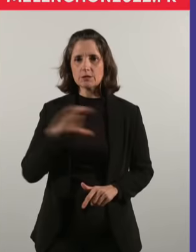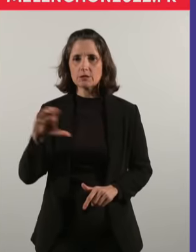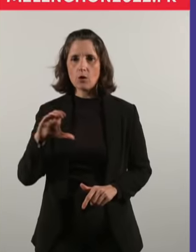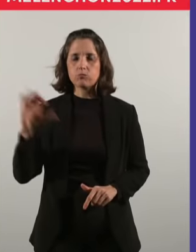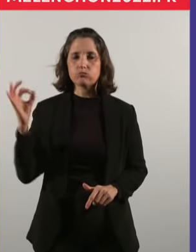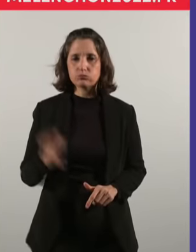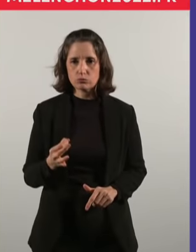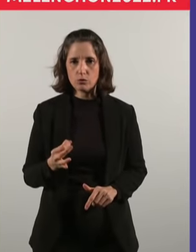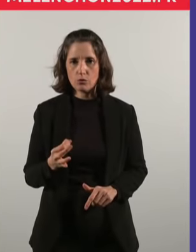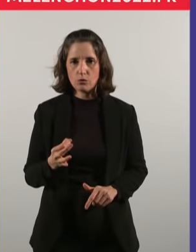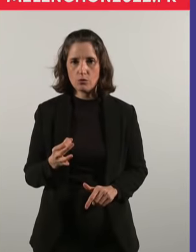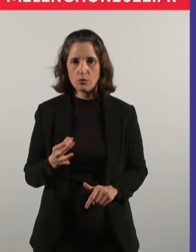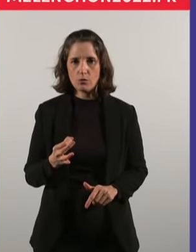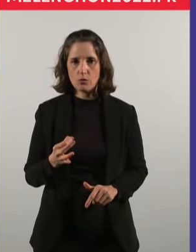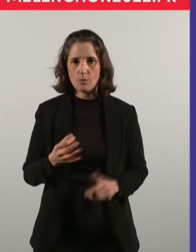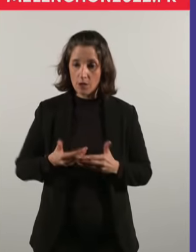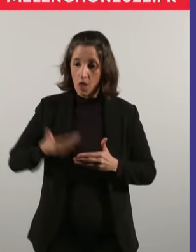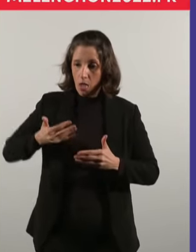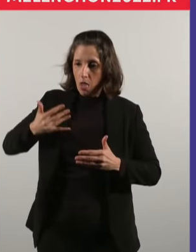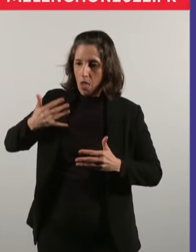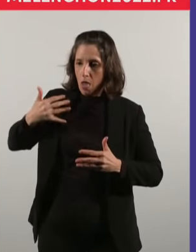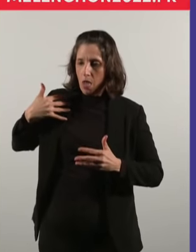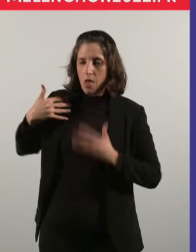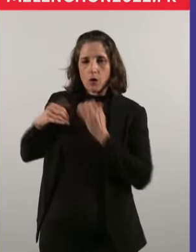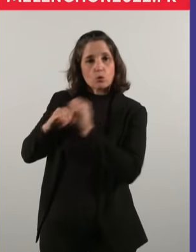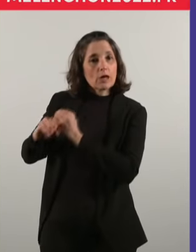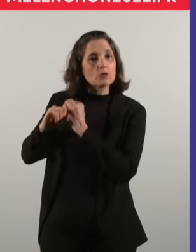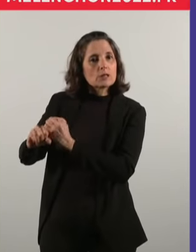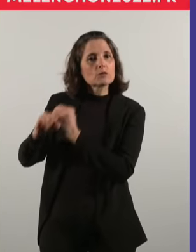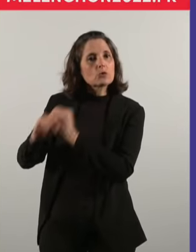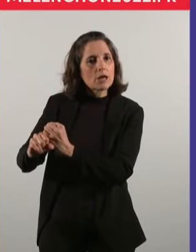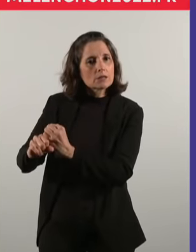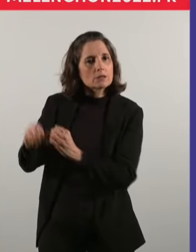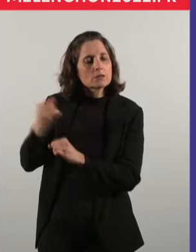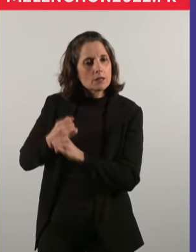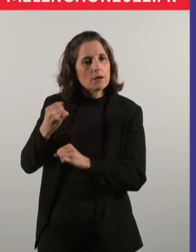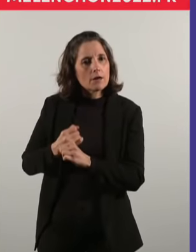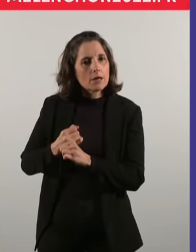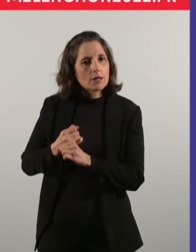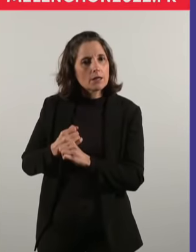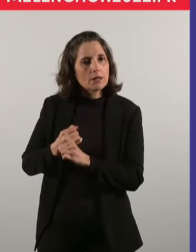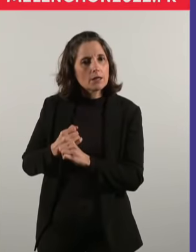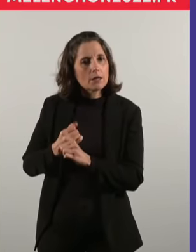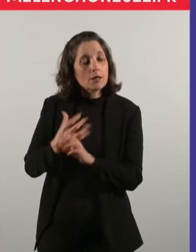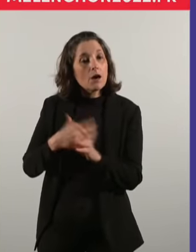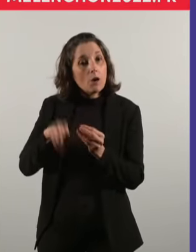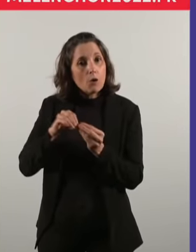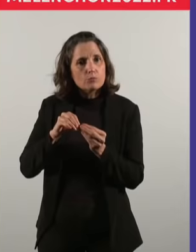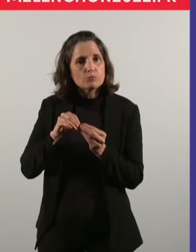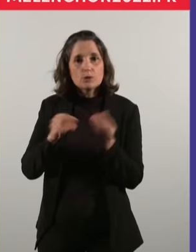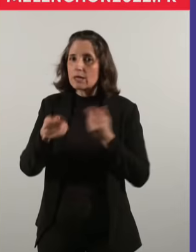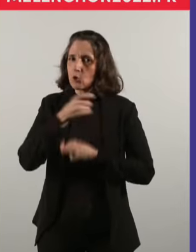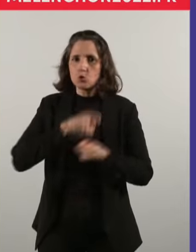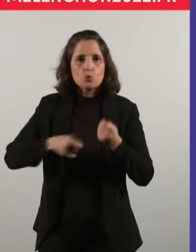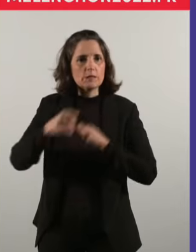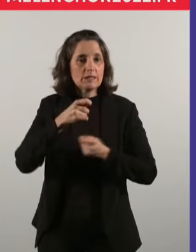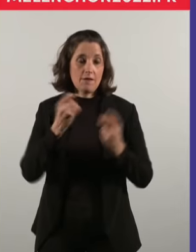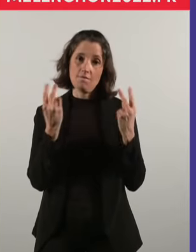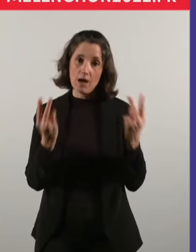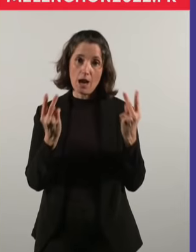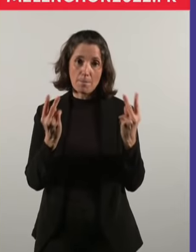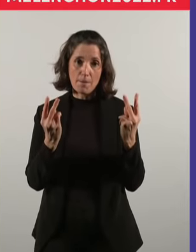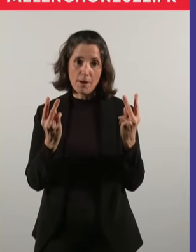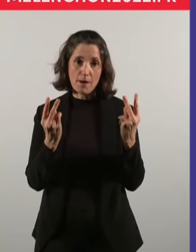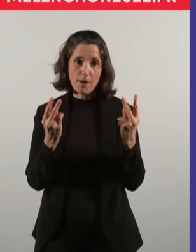sa vie en temps contraint. Mais aussi parce que c'est une mesure gigantesque d'économie. Car lorsqu'on part à la retraite plus